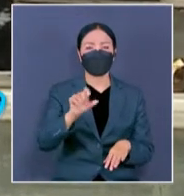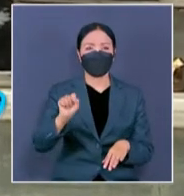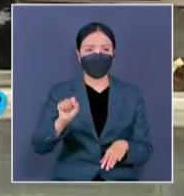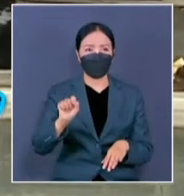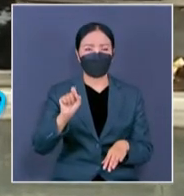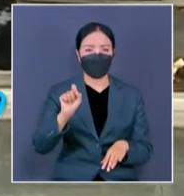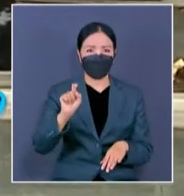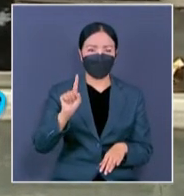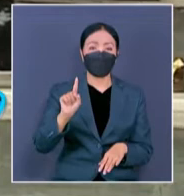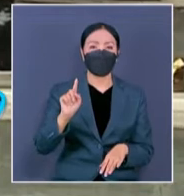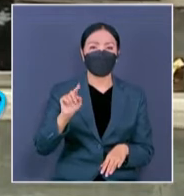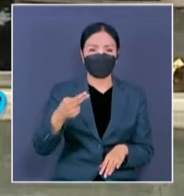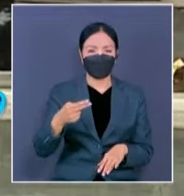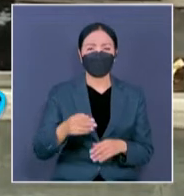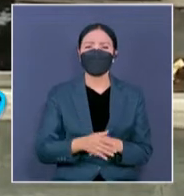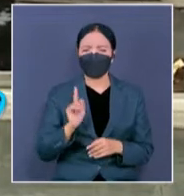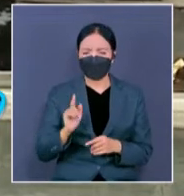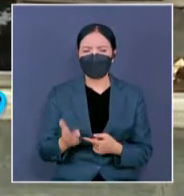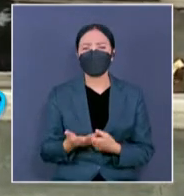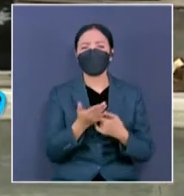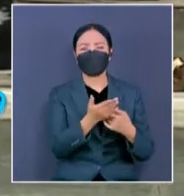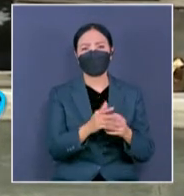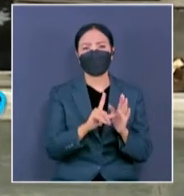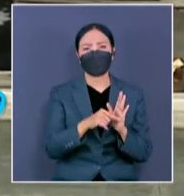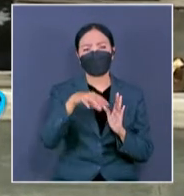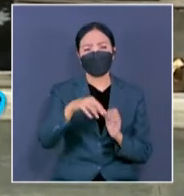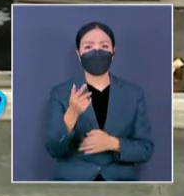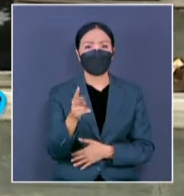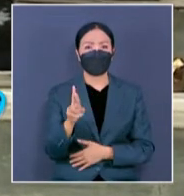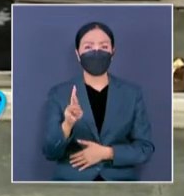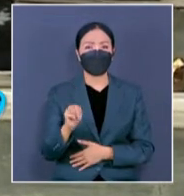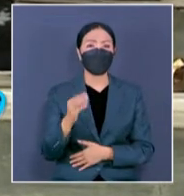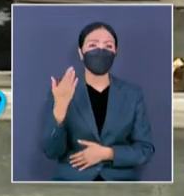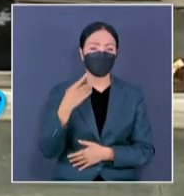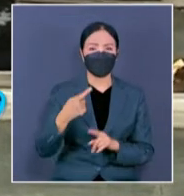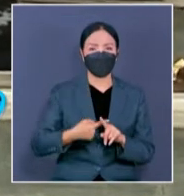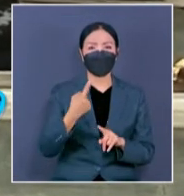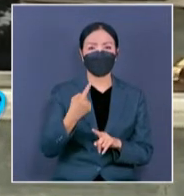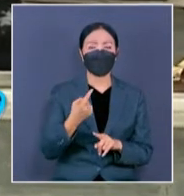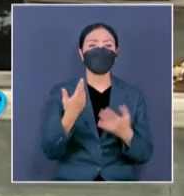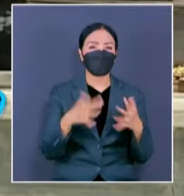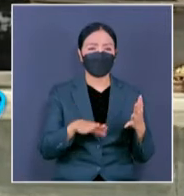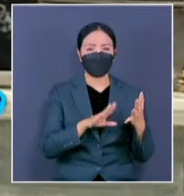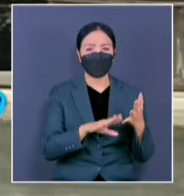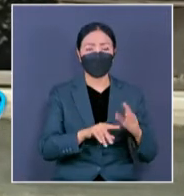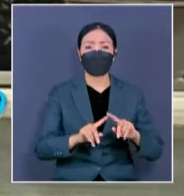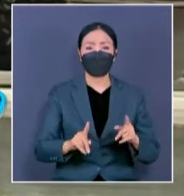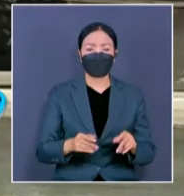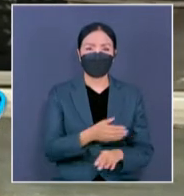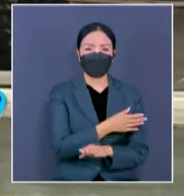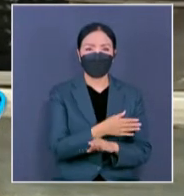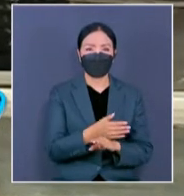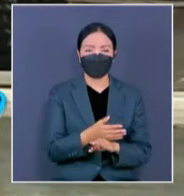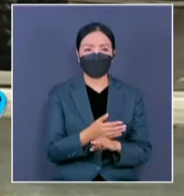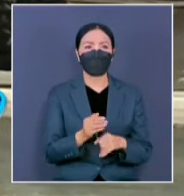ริงๆเรื่องนี้ไม่ใช่เรื่องใหม่นะเพราะว่าเสนอมาที่สำนักงานเลขาธิการครม.ตั้งแต่ปลายเดือนมกราคมแล้วแต่ที่ผ่านมา